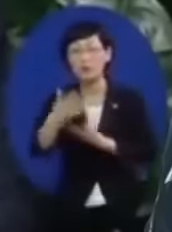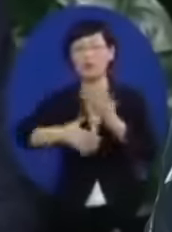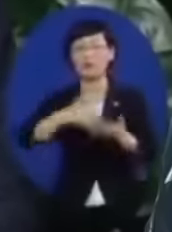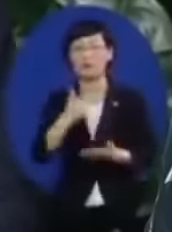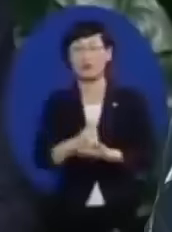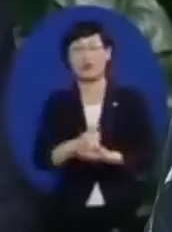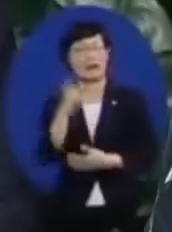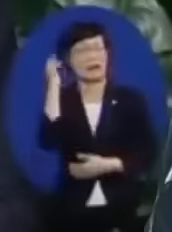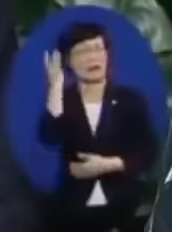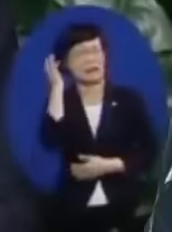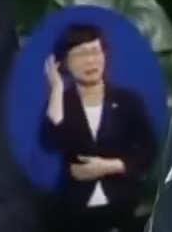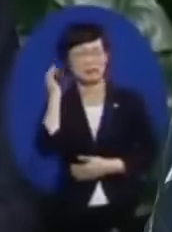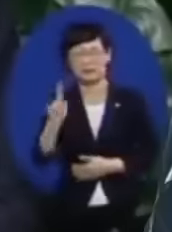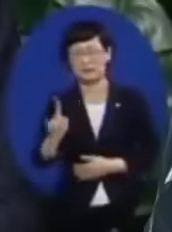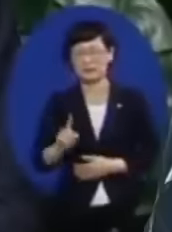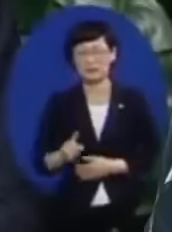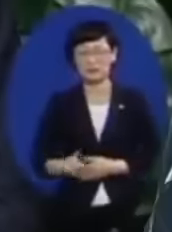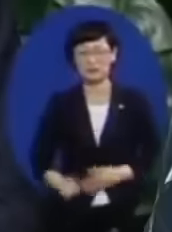하나님이 듣기 싫다,